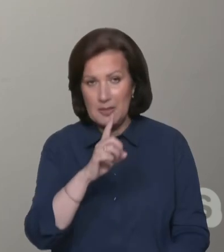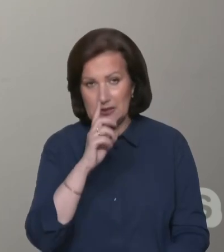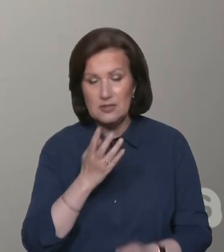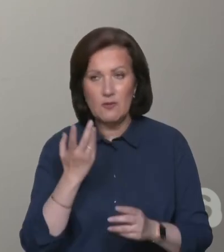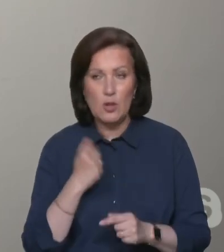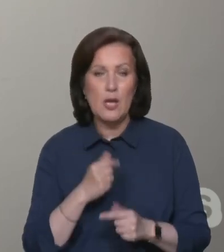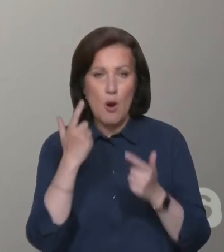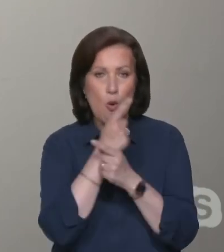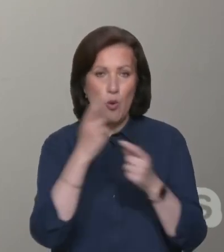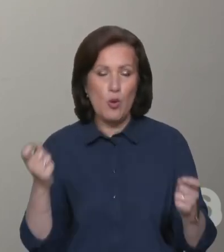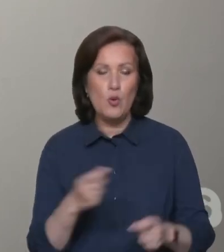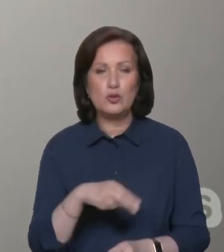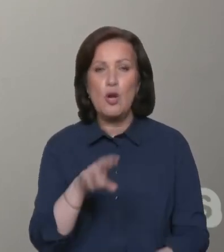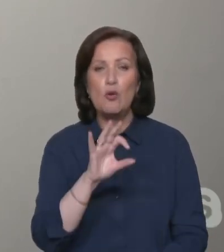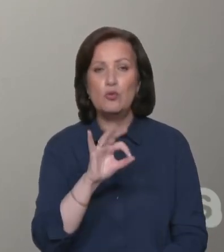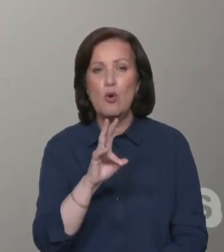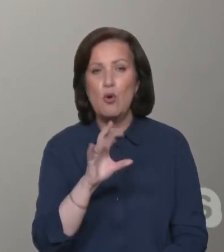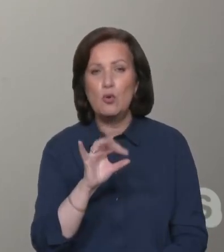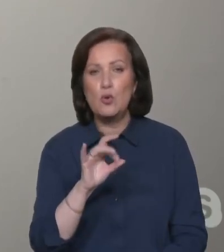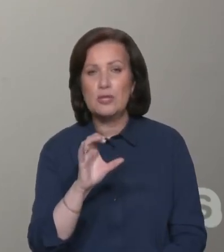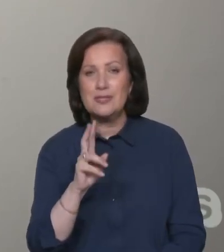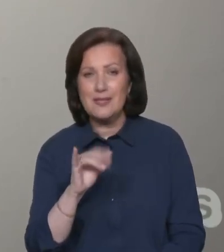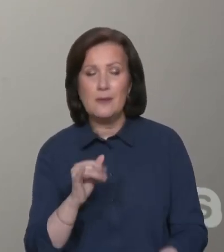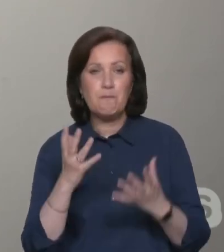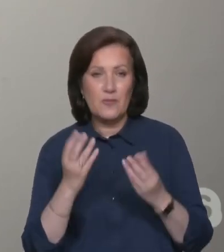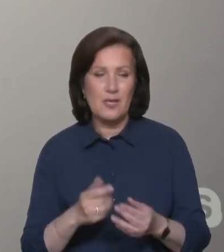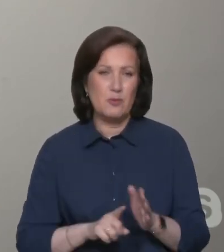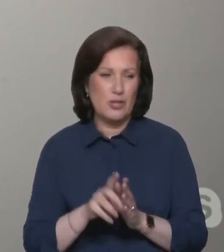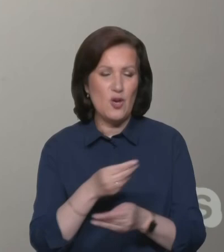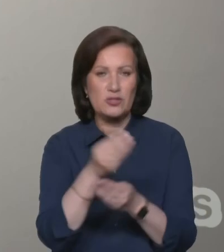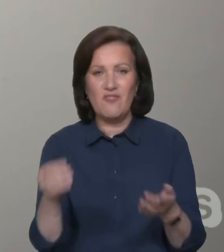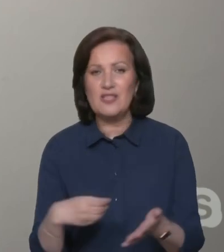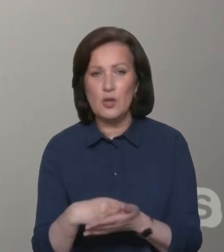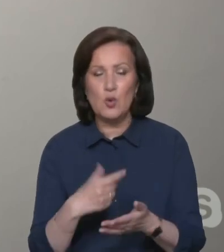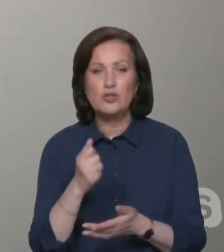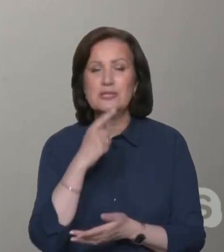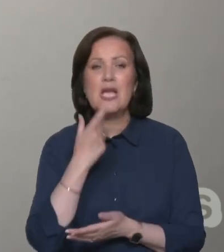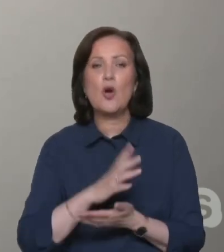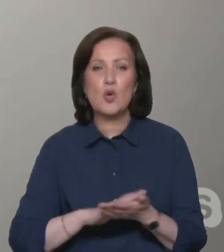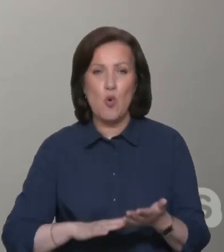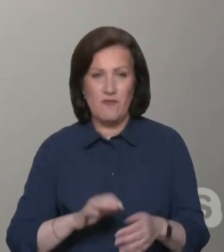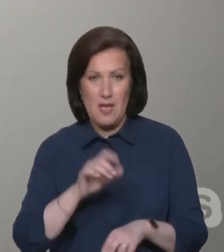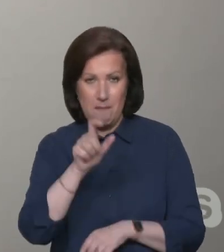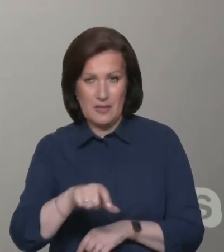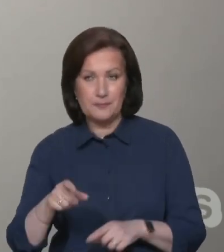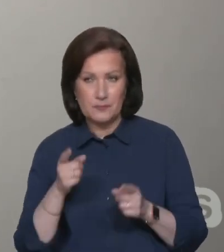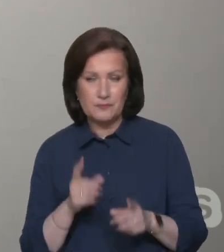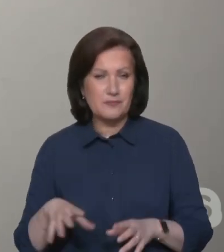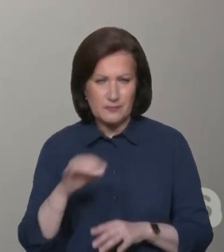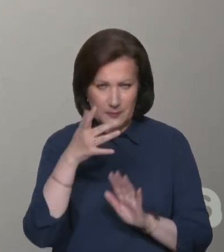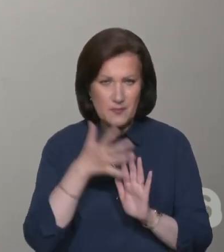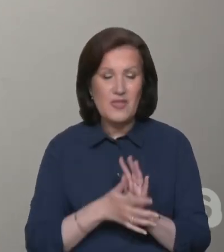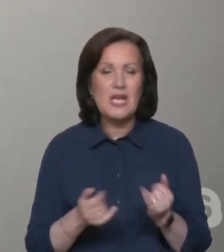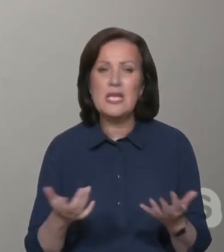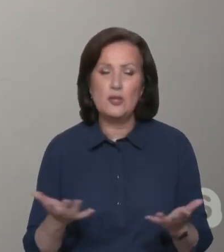коли оголошували донорські дні, коли починали роздавати якісь там гроші за кров наших мешканців. Але, звичайно, всі розуміють, для